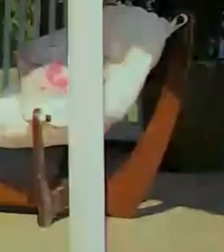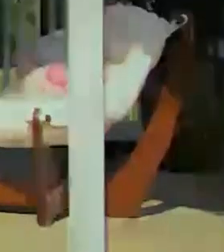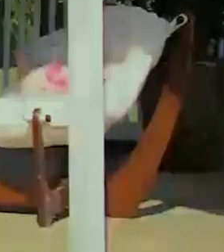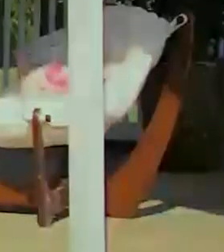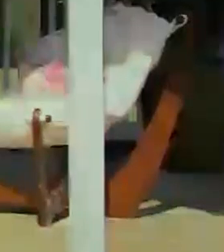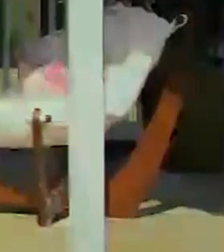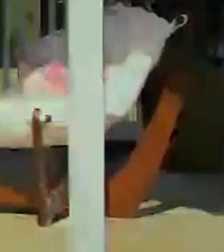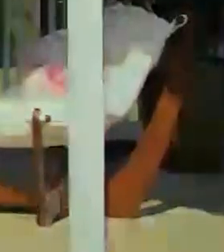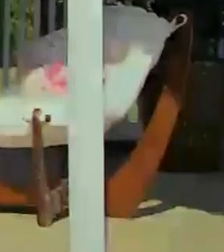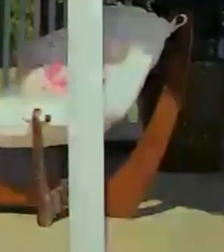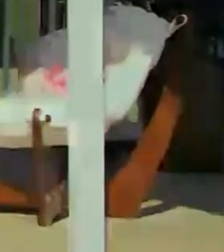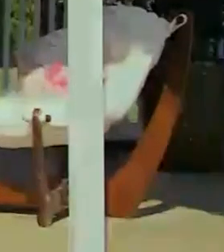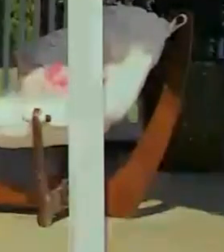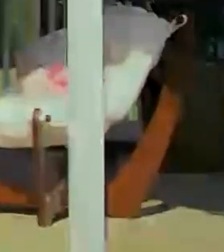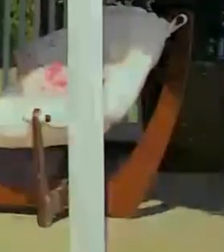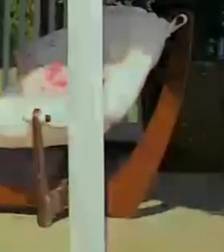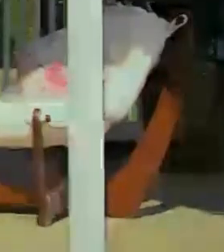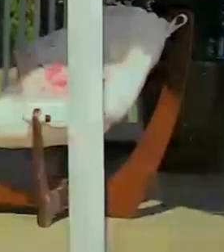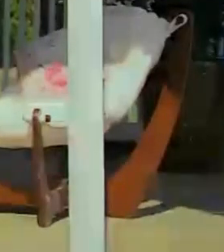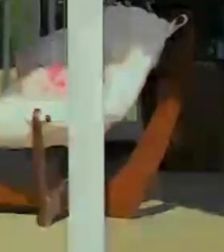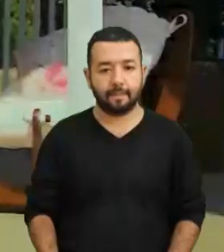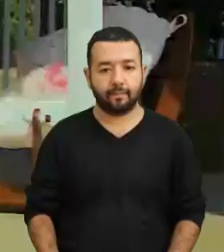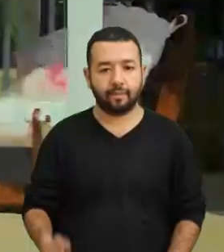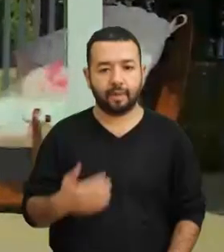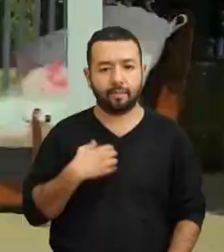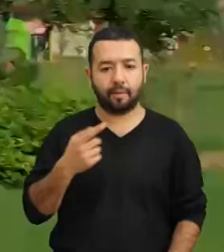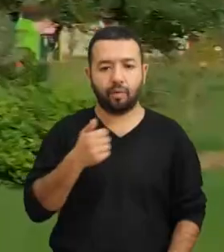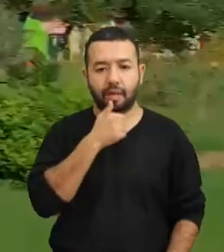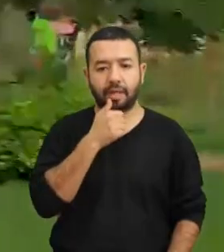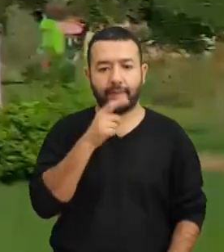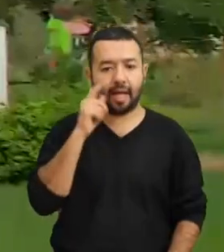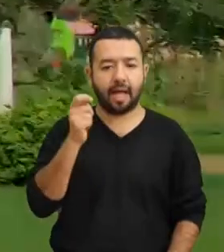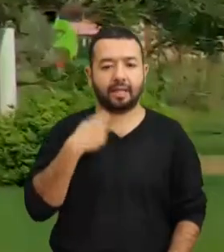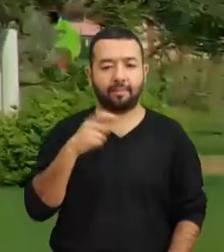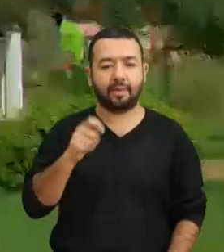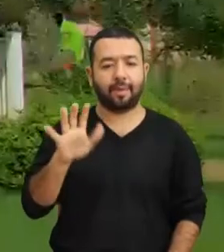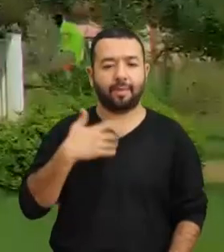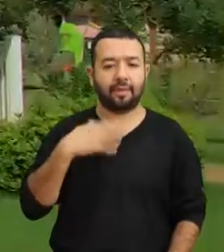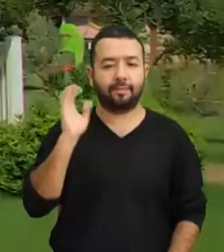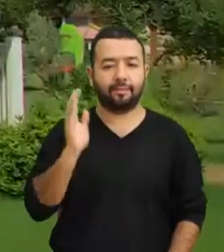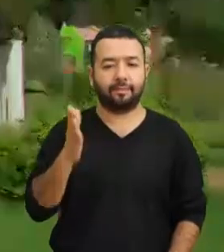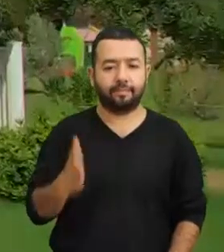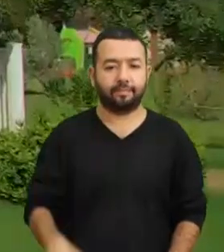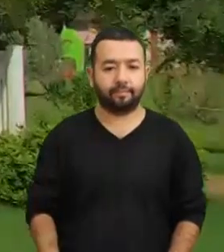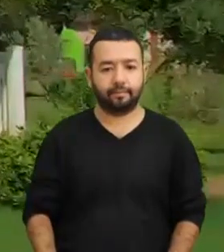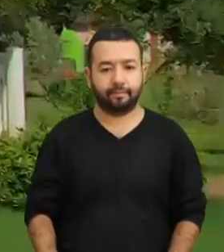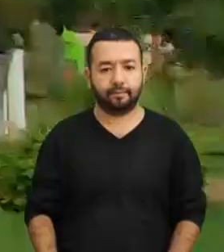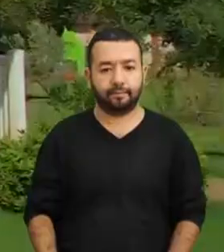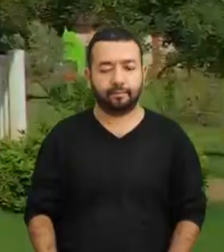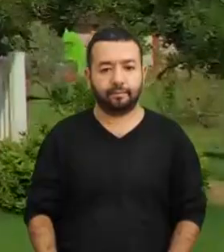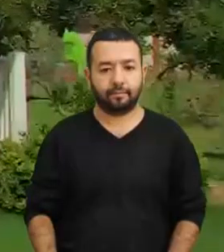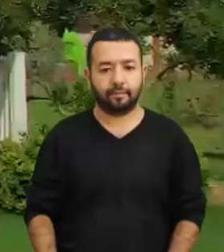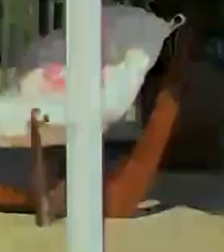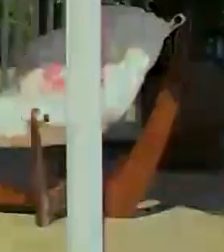üzerinde. Ya ya ya. Ben bu adamı adam edemedim ya. Ana ana ana ana.